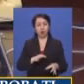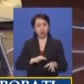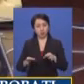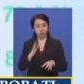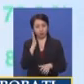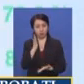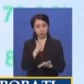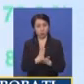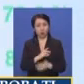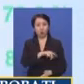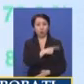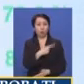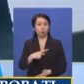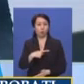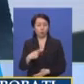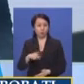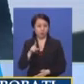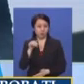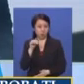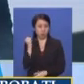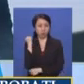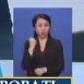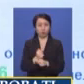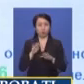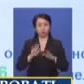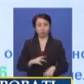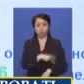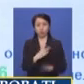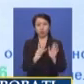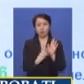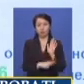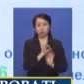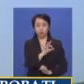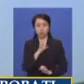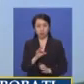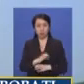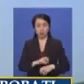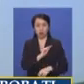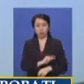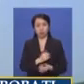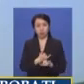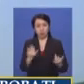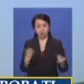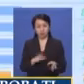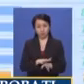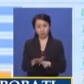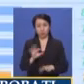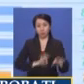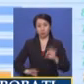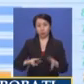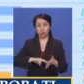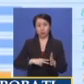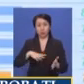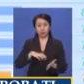отраслях будет создано порядка 100 тысяч рабочих мест порядка 90 процентов товаров работ и услуг необходимых для реализации проекта в